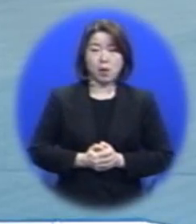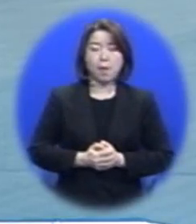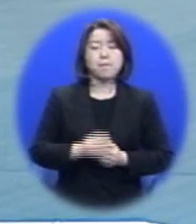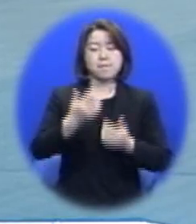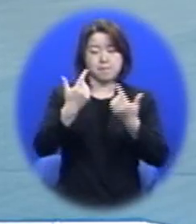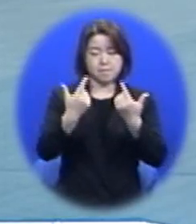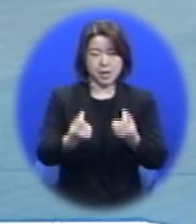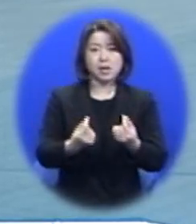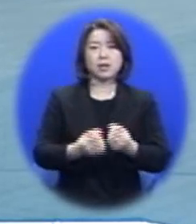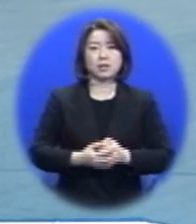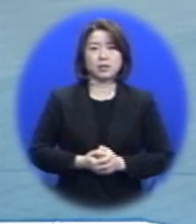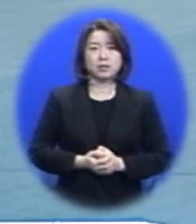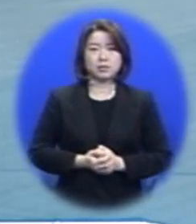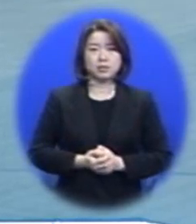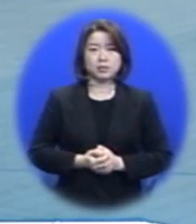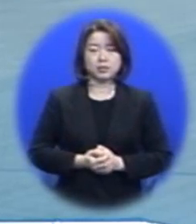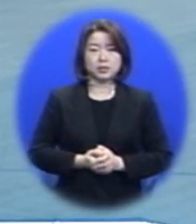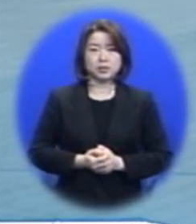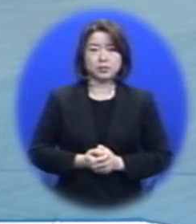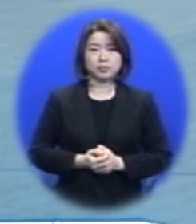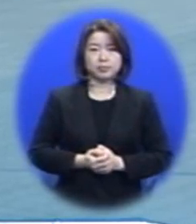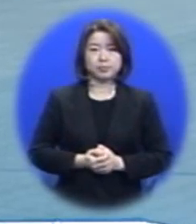마땅한 것이죠.